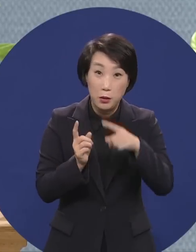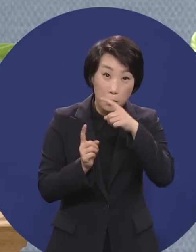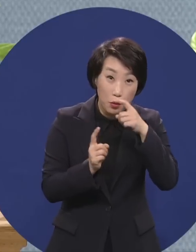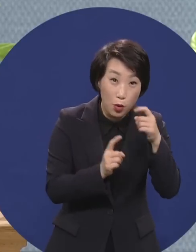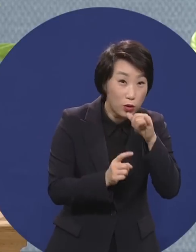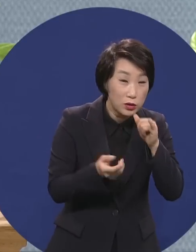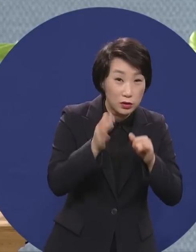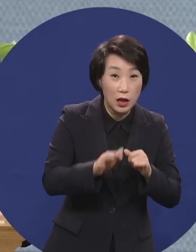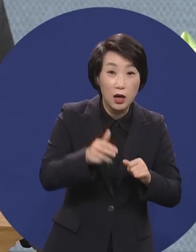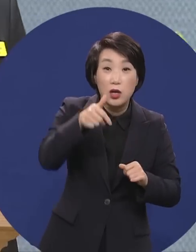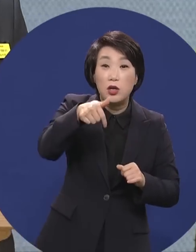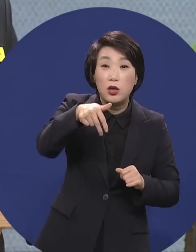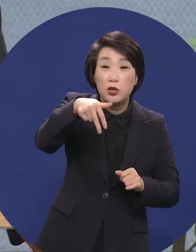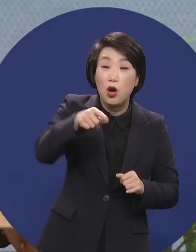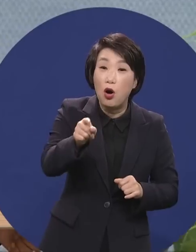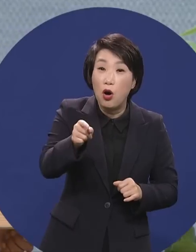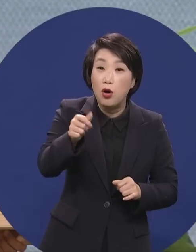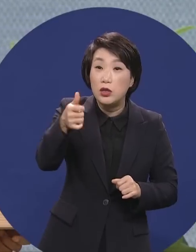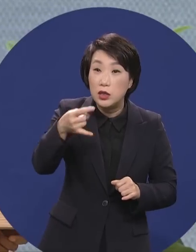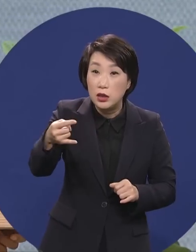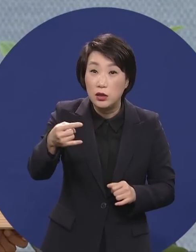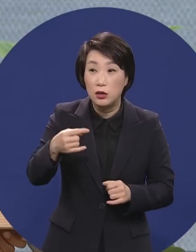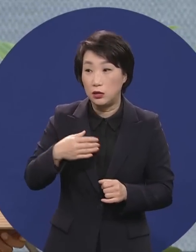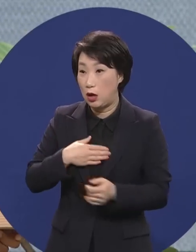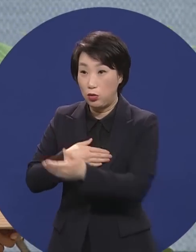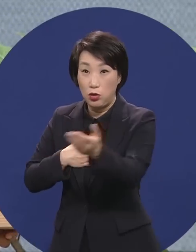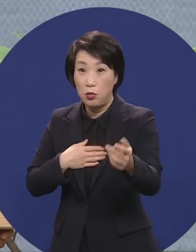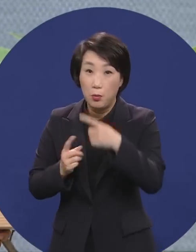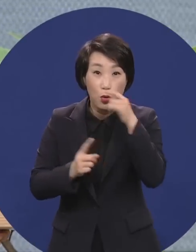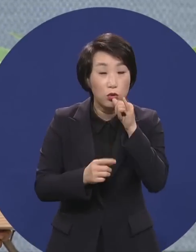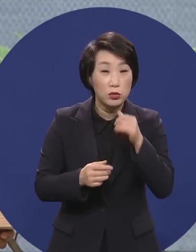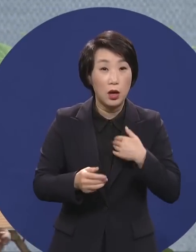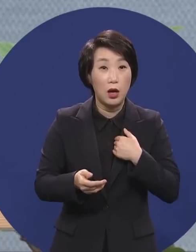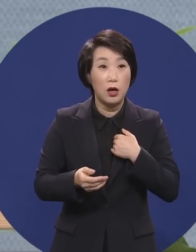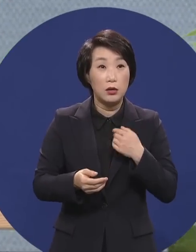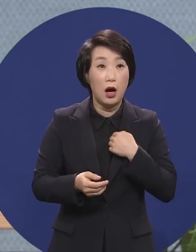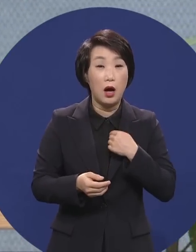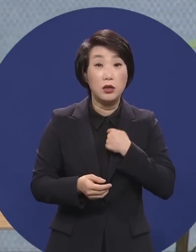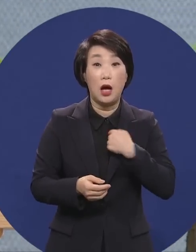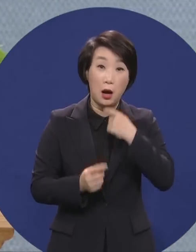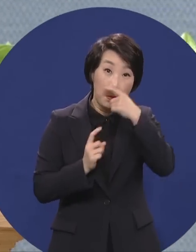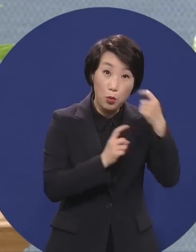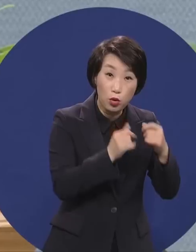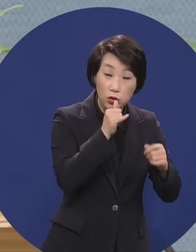자가 저희라고 할 때 그게 나라면, 그게 나라면,